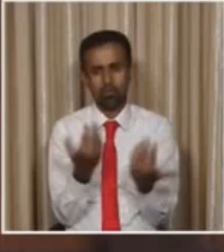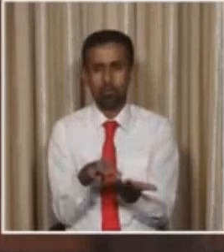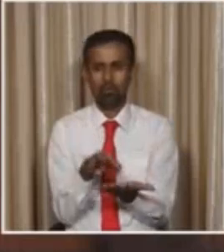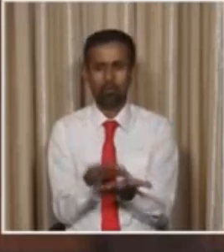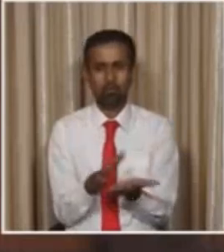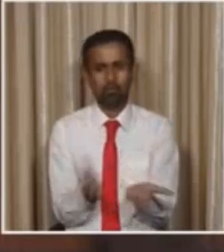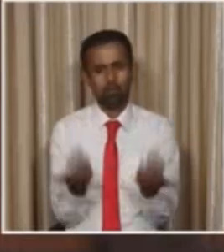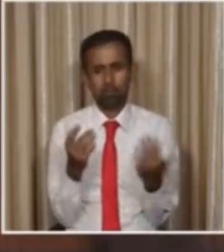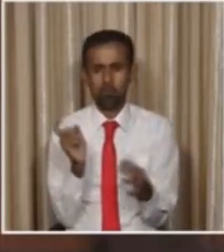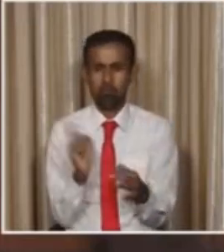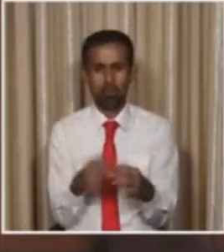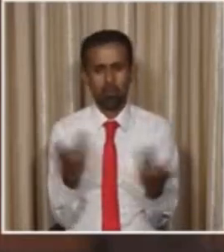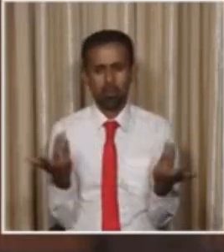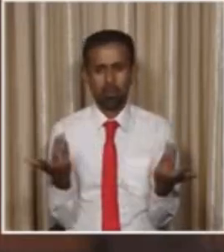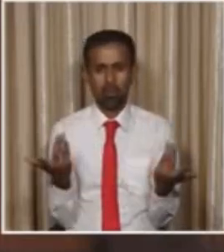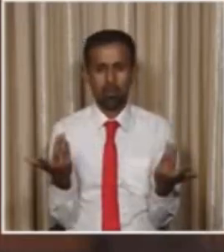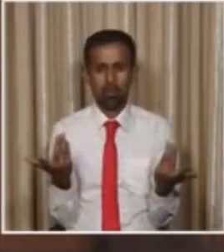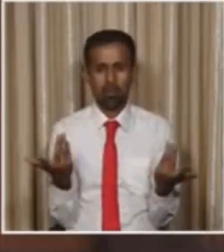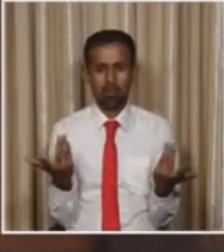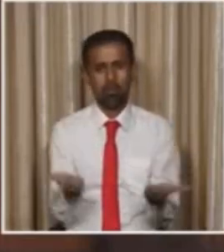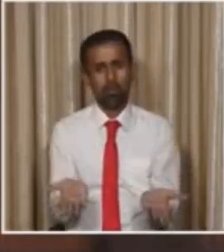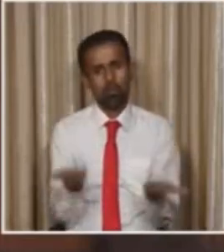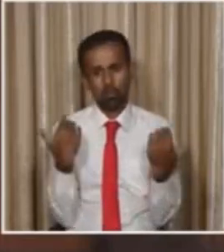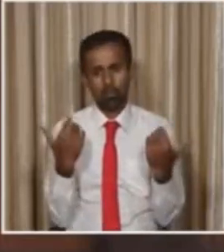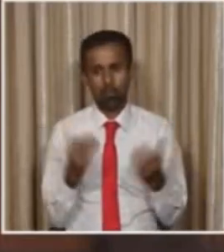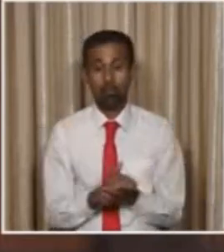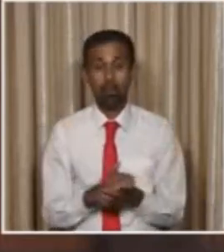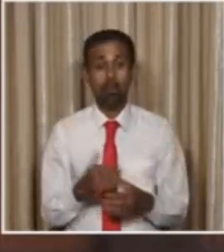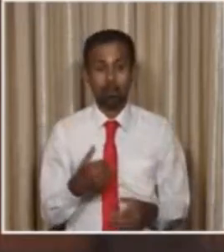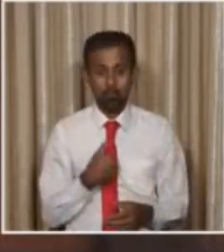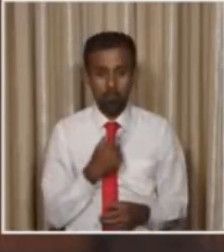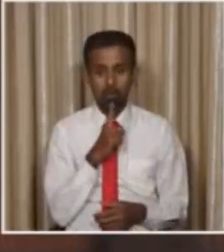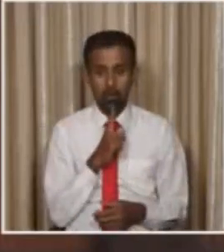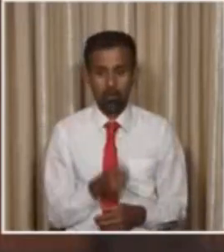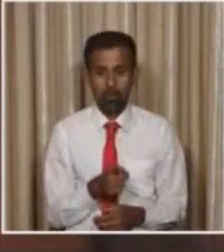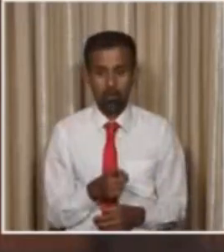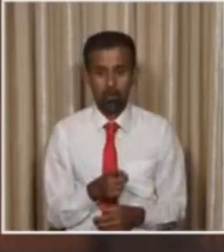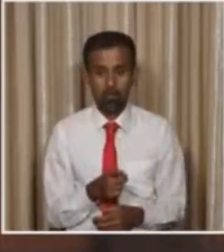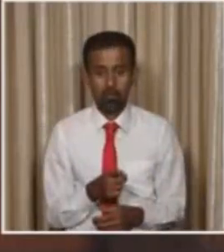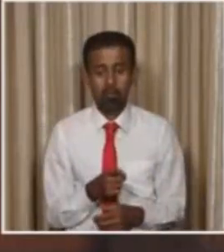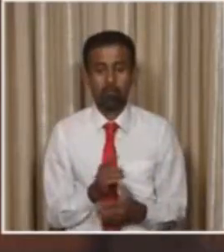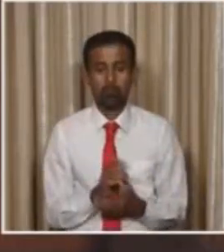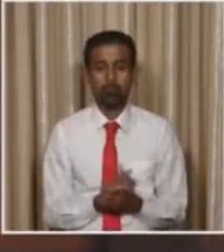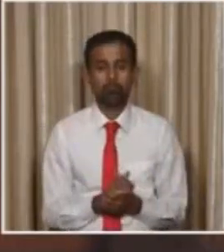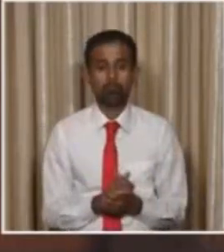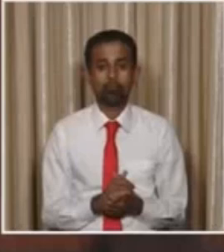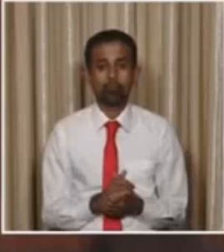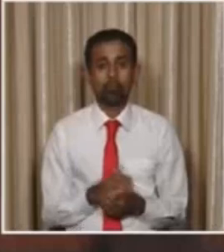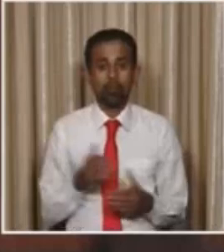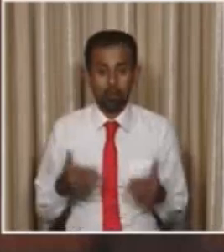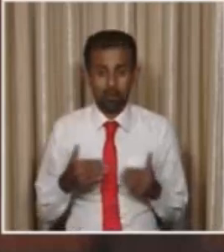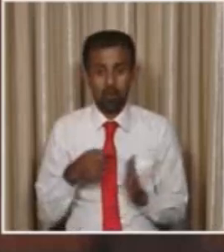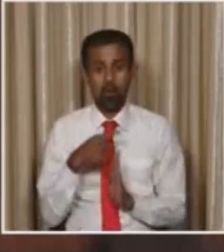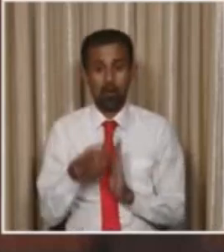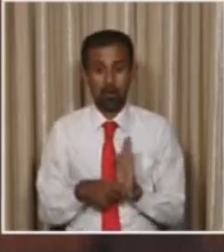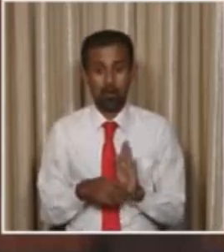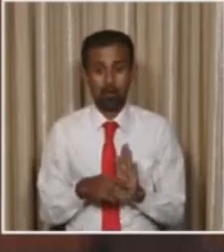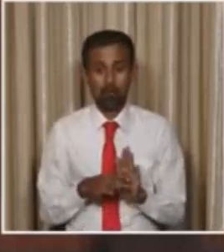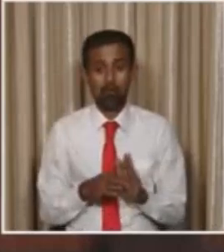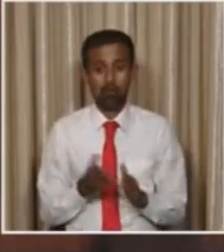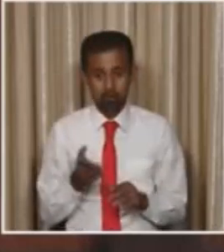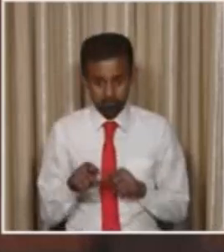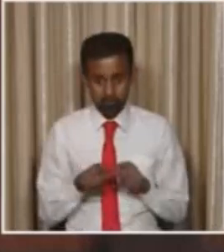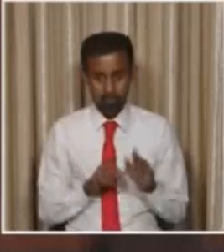செய்து நீங்கள் என்னென்ன செய்து கொள்ளுங்கள். ஆனால் நான் சொல்ல விரும்பிய விடயம் என்னென்றால் இதுதான் இன்று நாட்டினுடைய நிலைமை. இன்று எங்களுடைய வடக்கு கிழக்கிலே